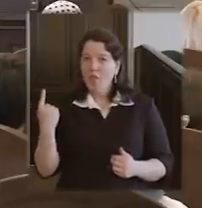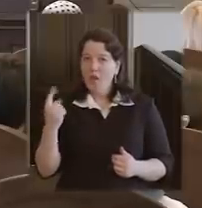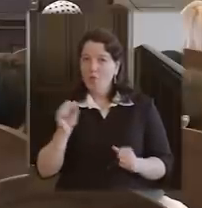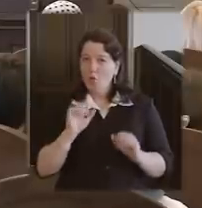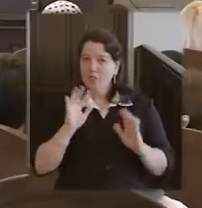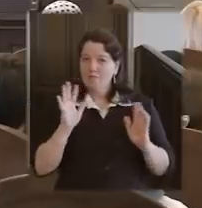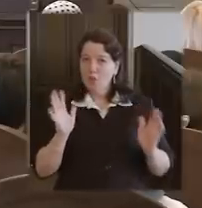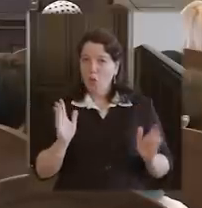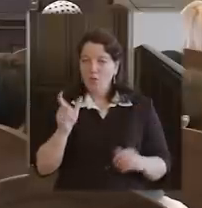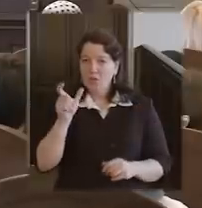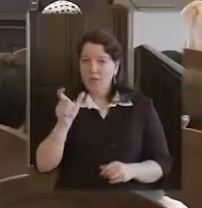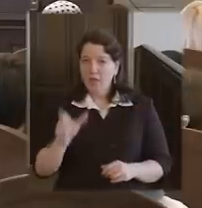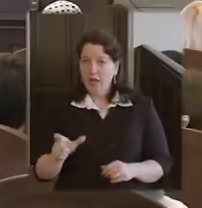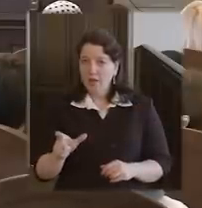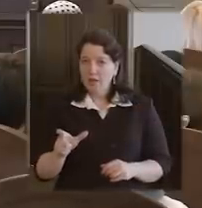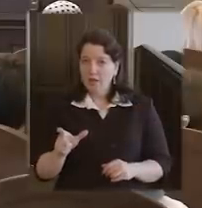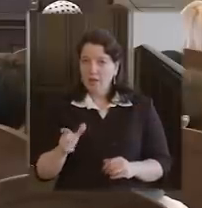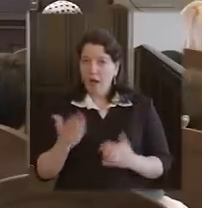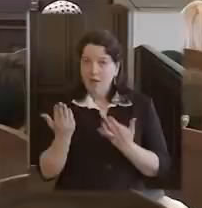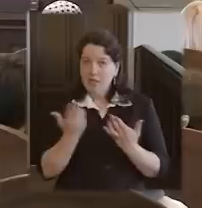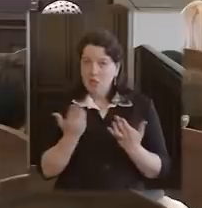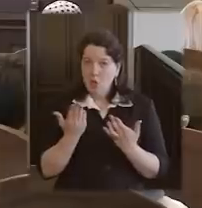у одного святого подвижника